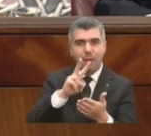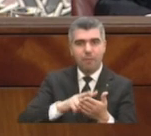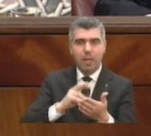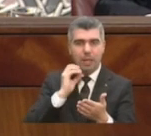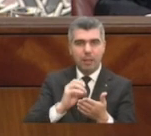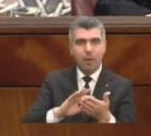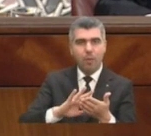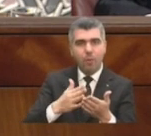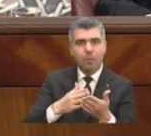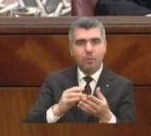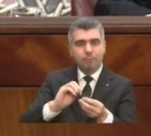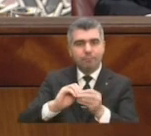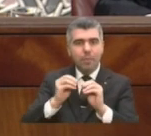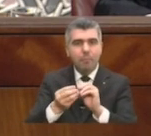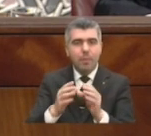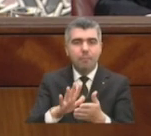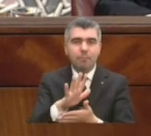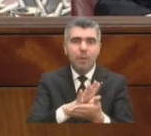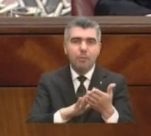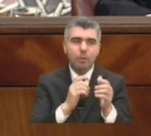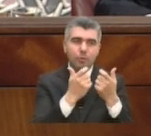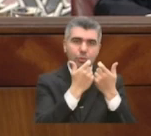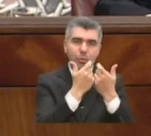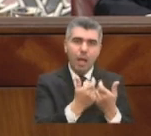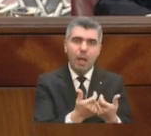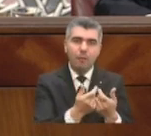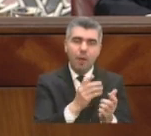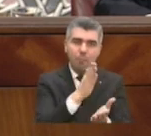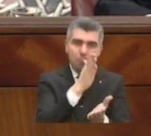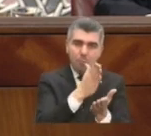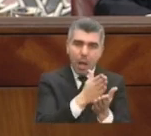التي لا علاقه لها بالصدق